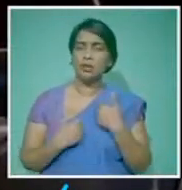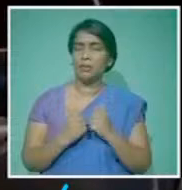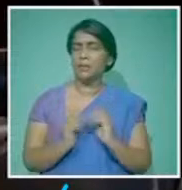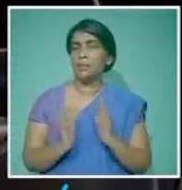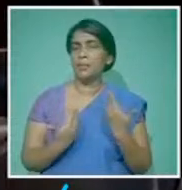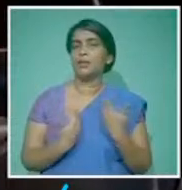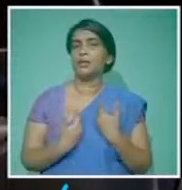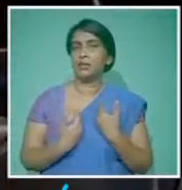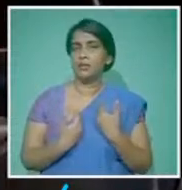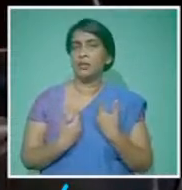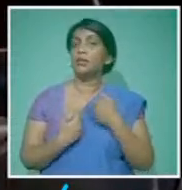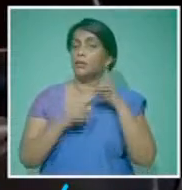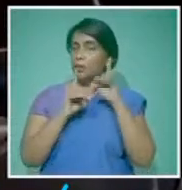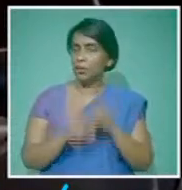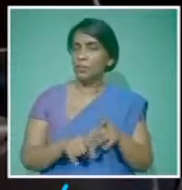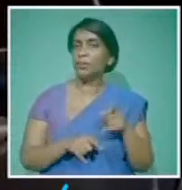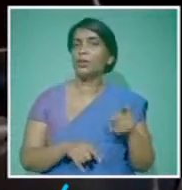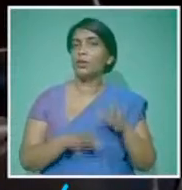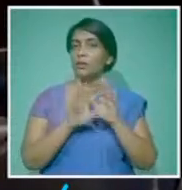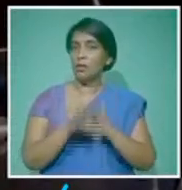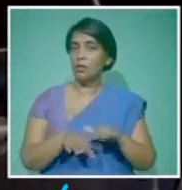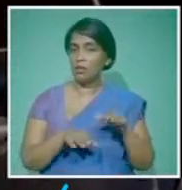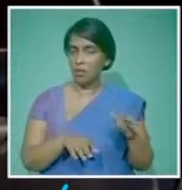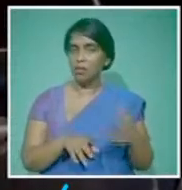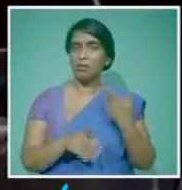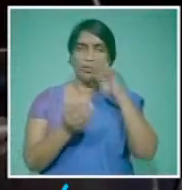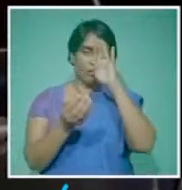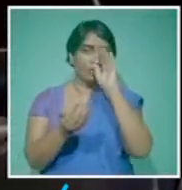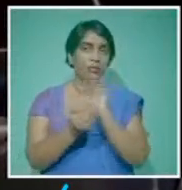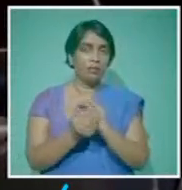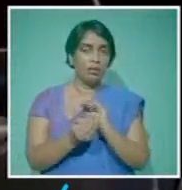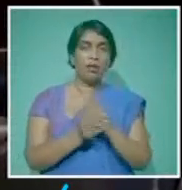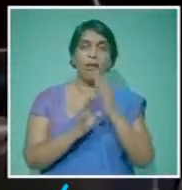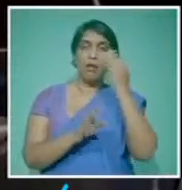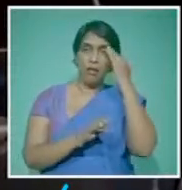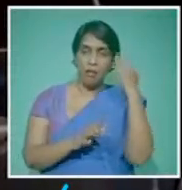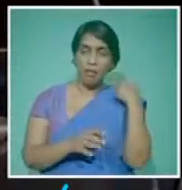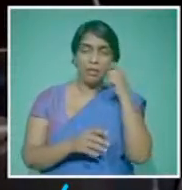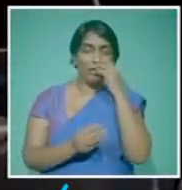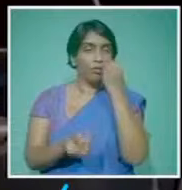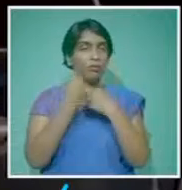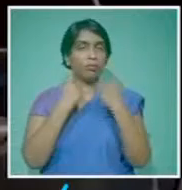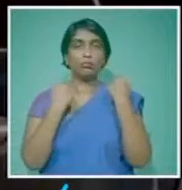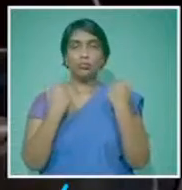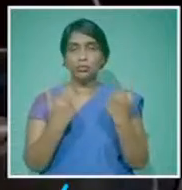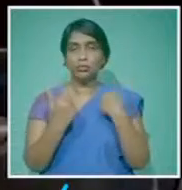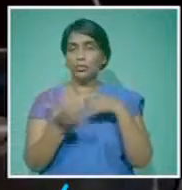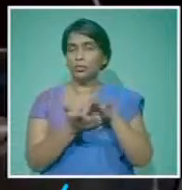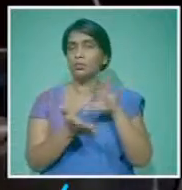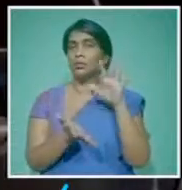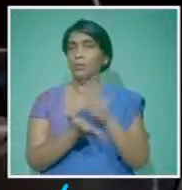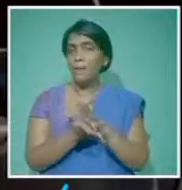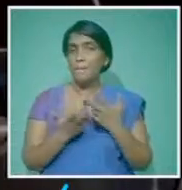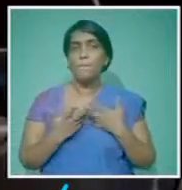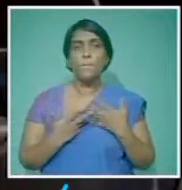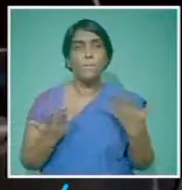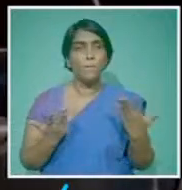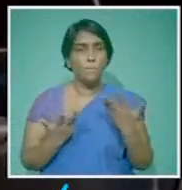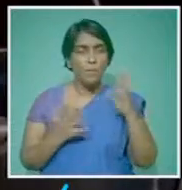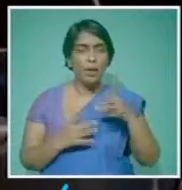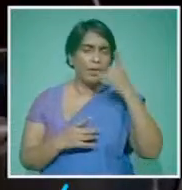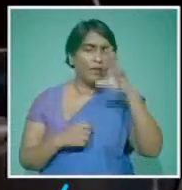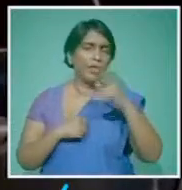කරලා තියෙන්නේ. මෙහෙම දරුවන්ගේ ආරක්ෂාව මව්වරුන්ගේ පෝෂණය අපිට තහවුරු කරගන්න බැරි වෙලා තියෙන්නේ